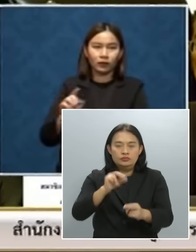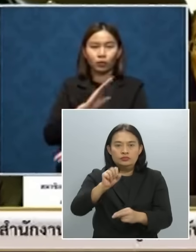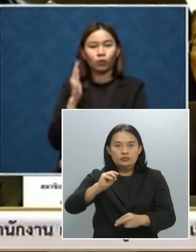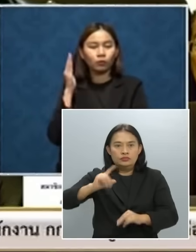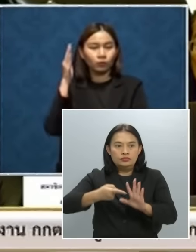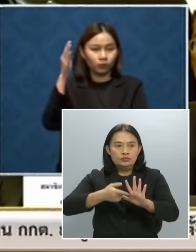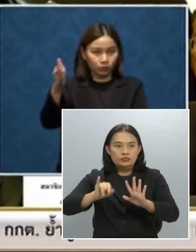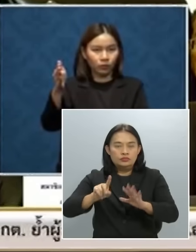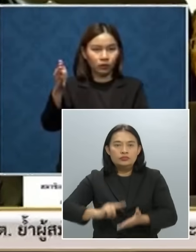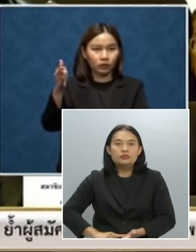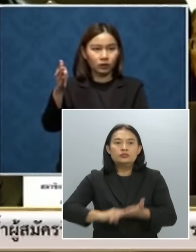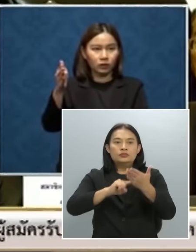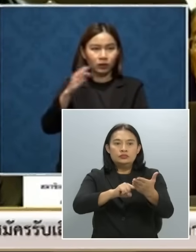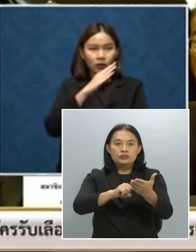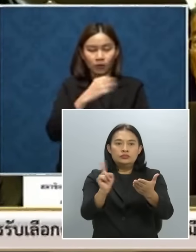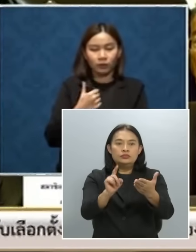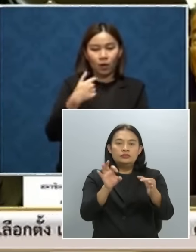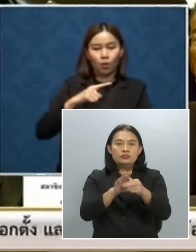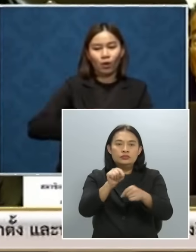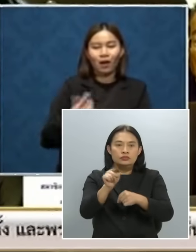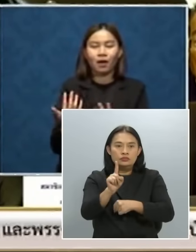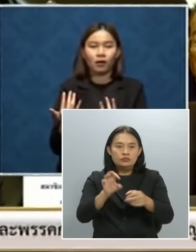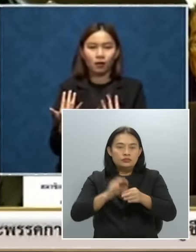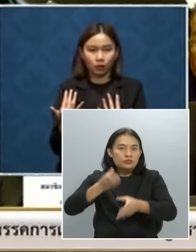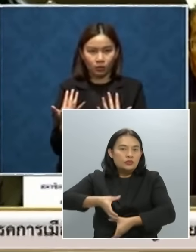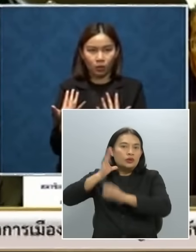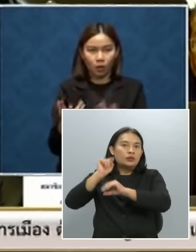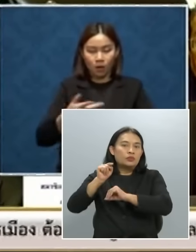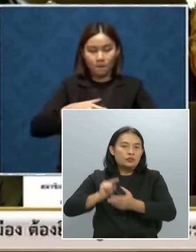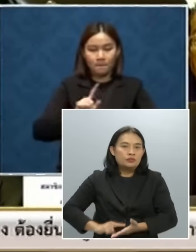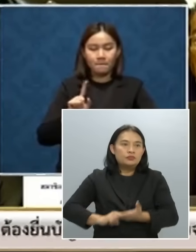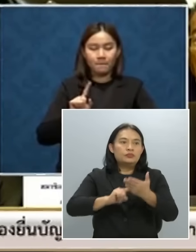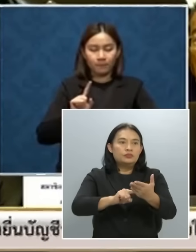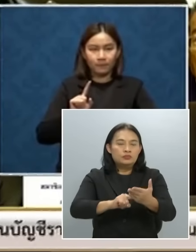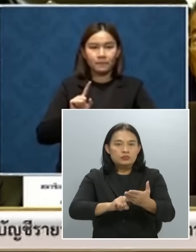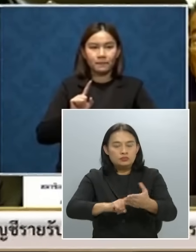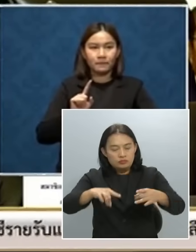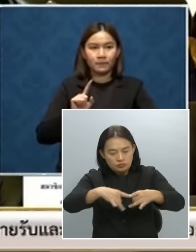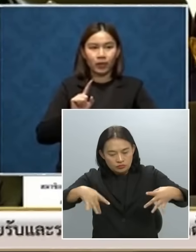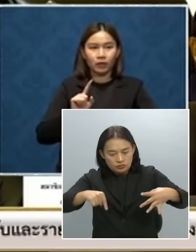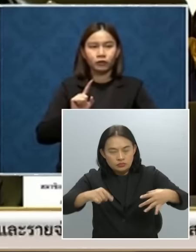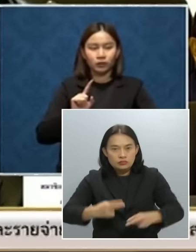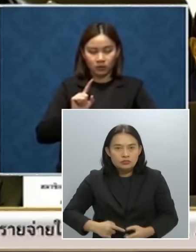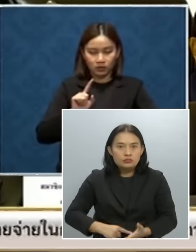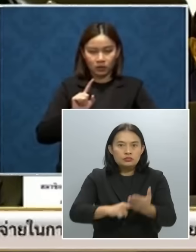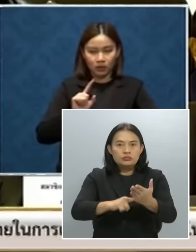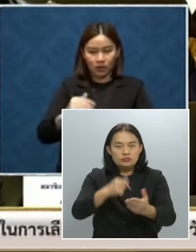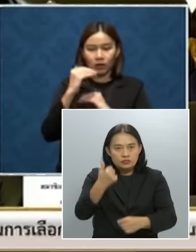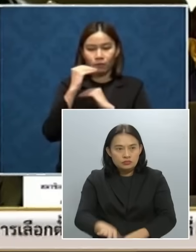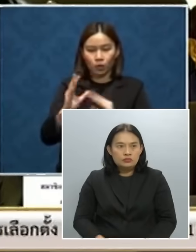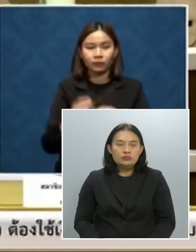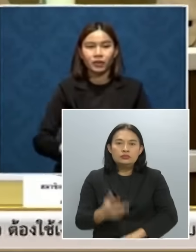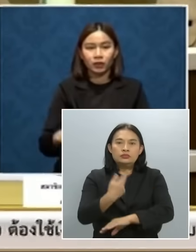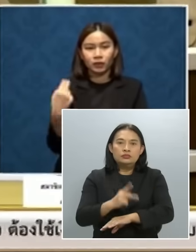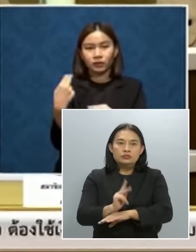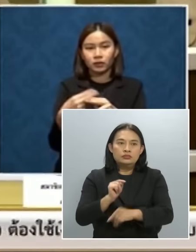เสนอญัตติว่าการเสนอญัตติให้ทบทวนมติเป็นญัตติที่ไม่ชอบไม่สามารถเสนอได้และประธานก็